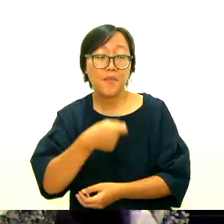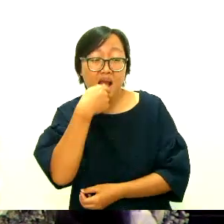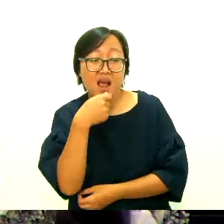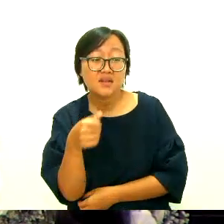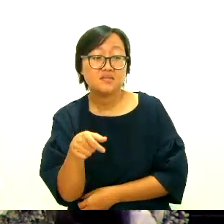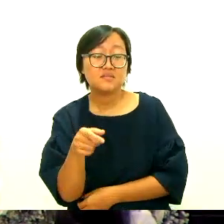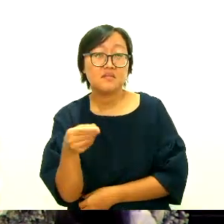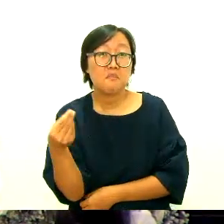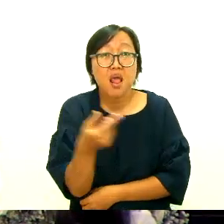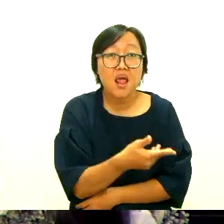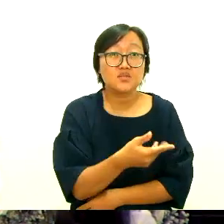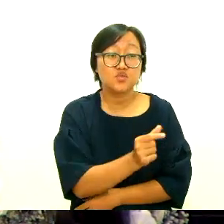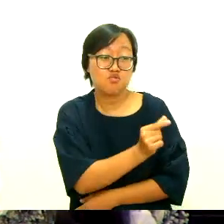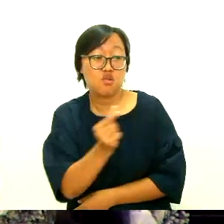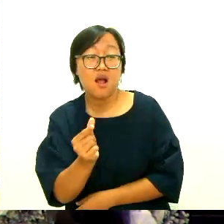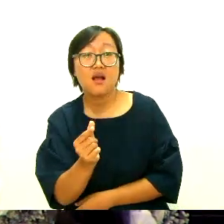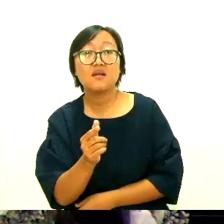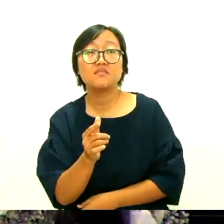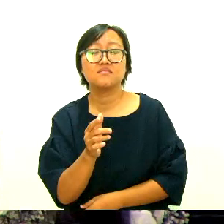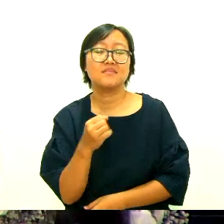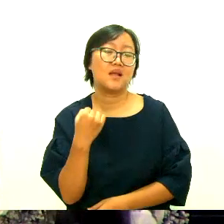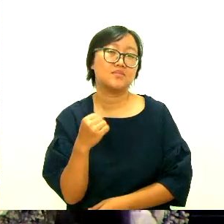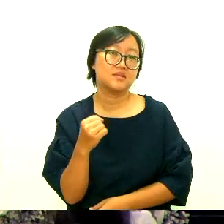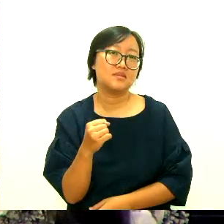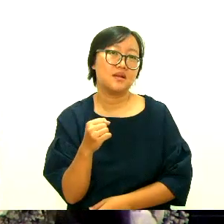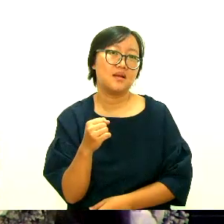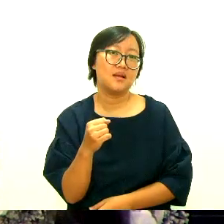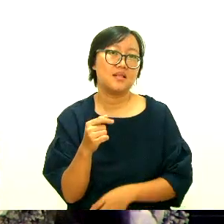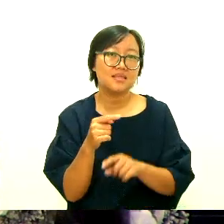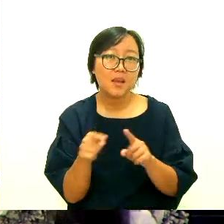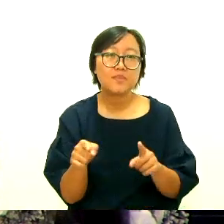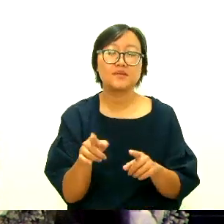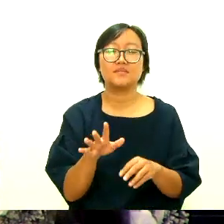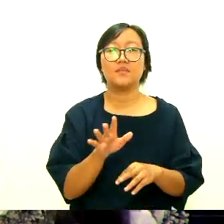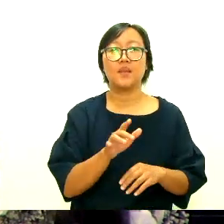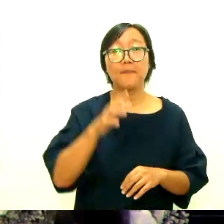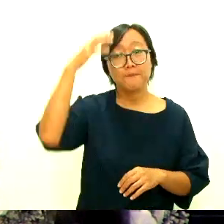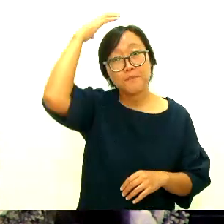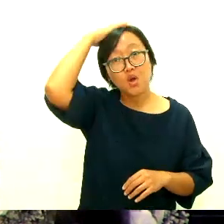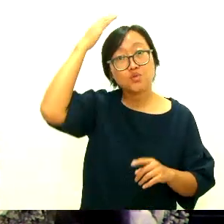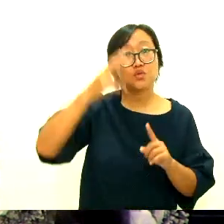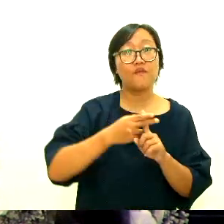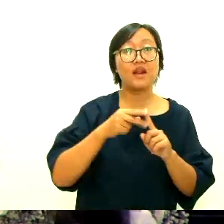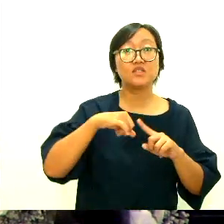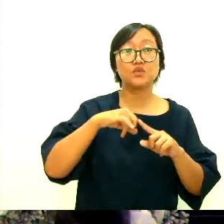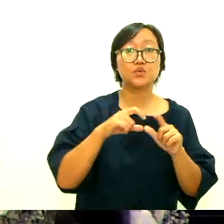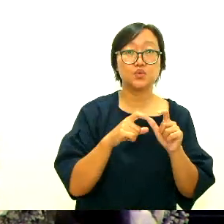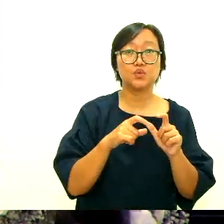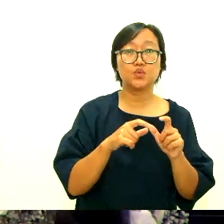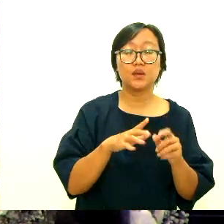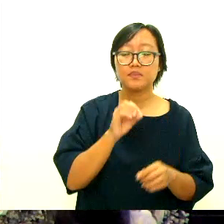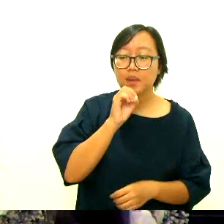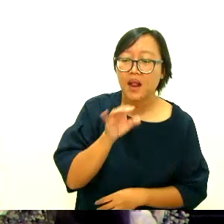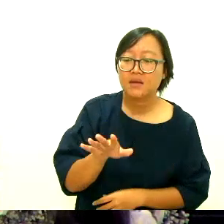tetapi Paus Fransiskus lalu berkata Doakanlah saya secara spiritual orang yang tak punya apa-apa